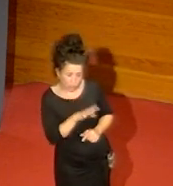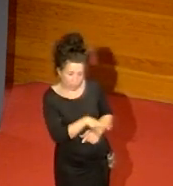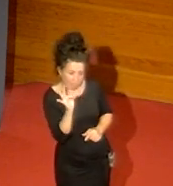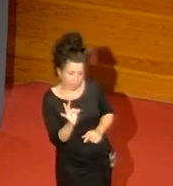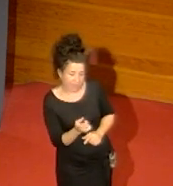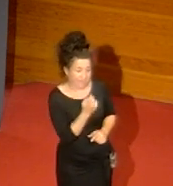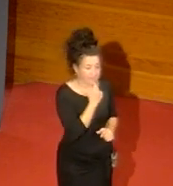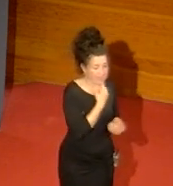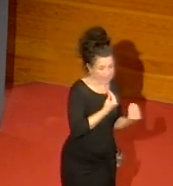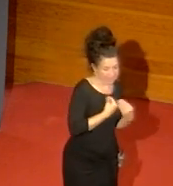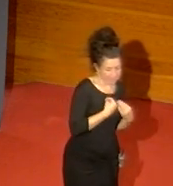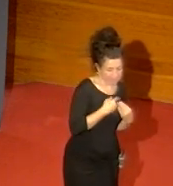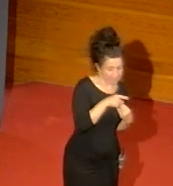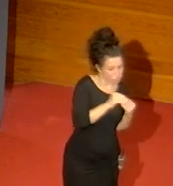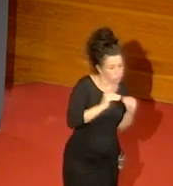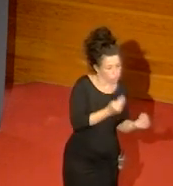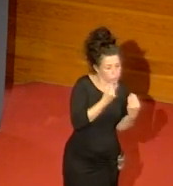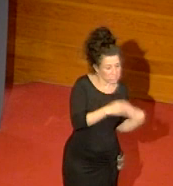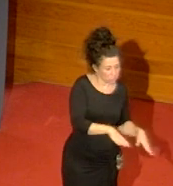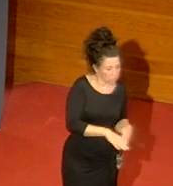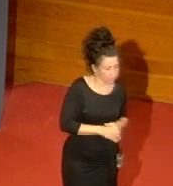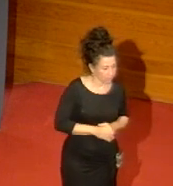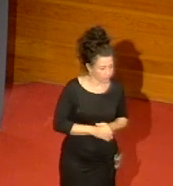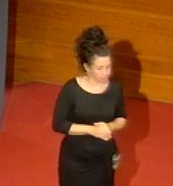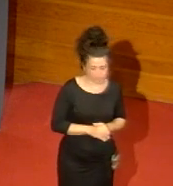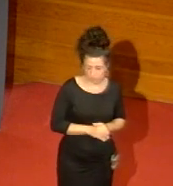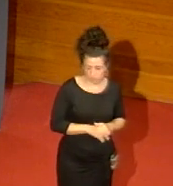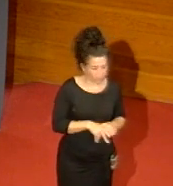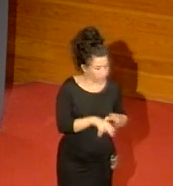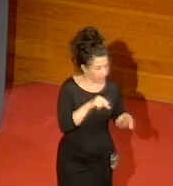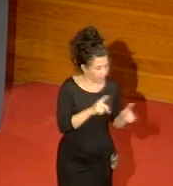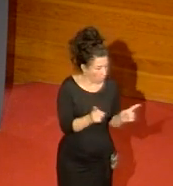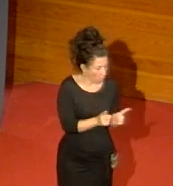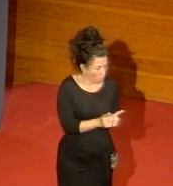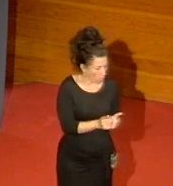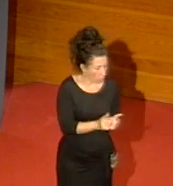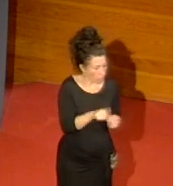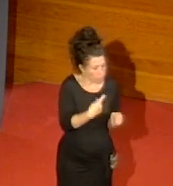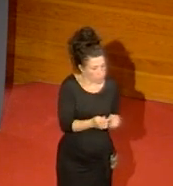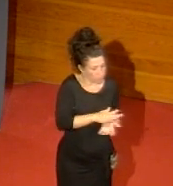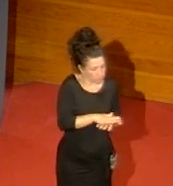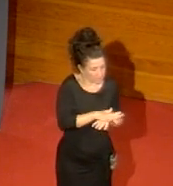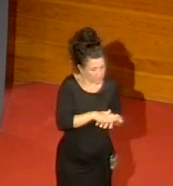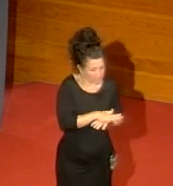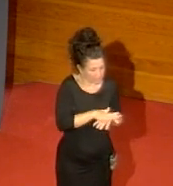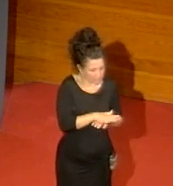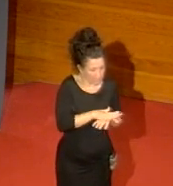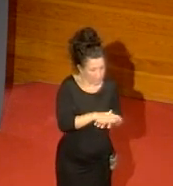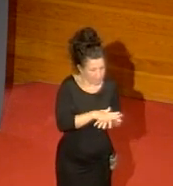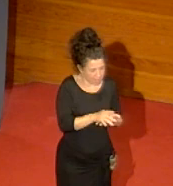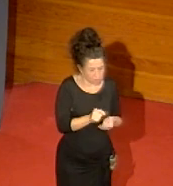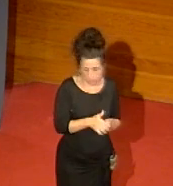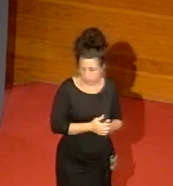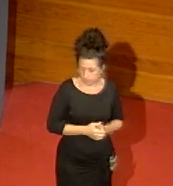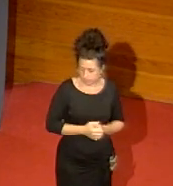ez mugako bi aldetatik. Iruditzen bat zizuen, momentu batean jarreko dizuet bideo labur bat da, eta gero komentatuko du kobertura honen inguruan zerbait